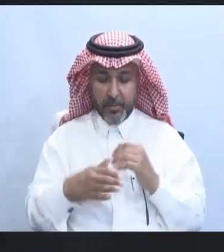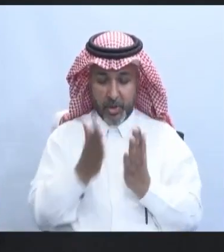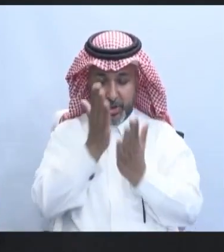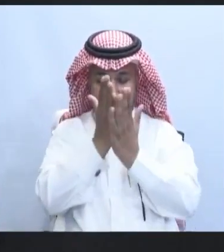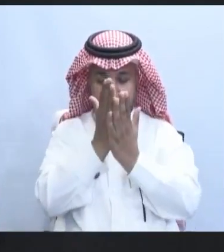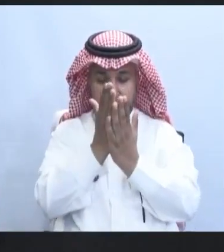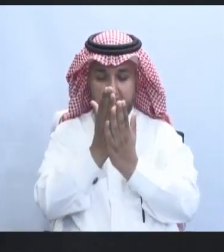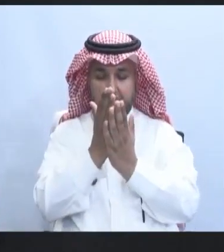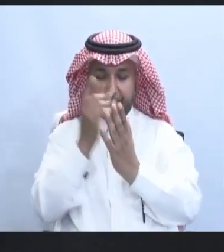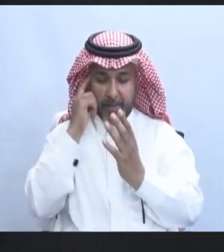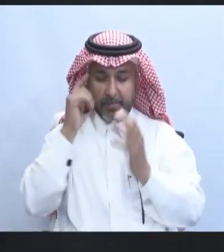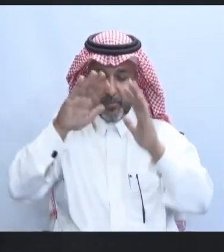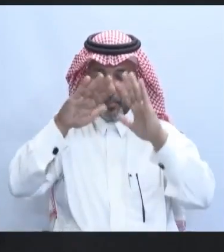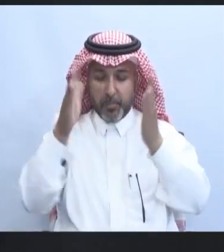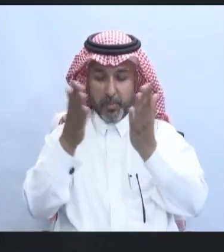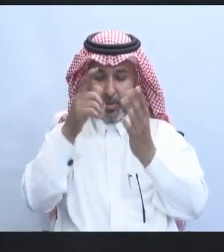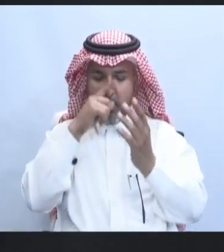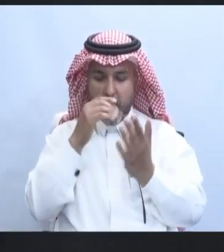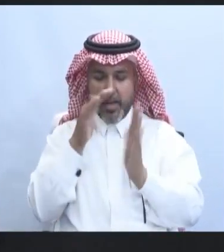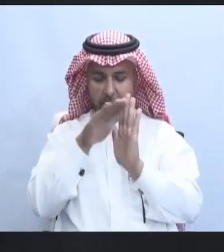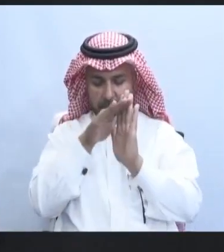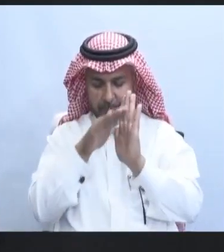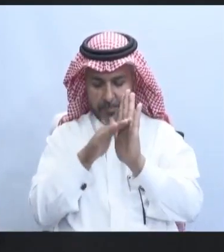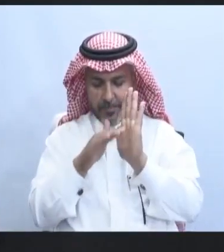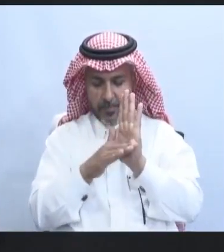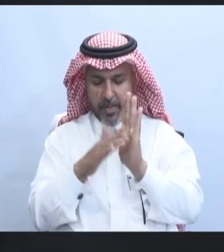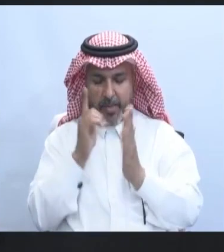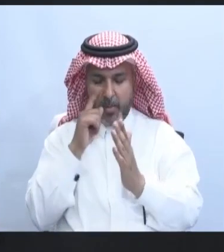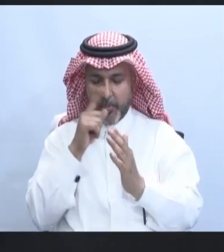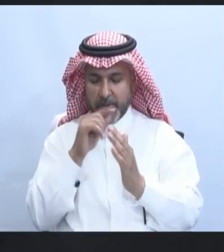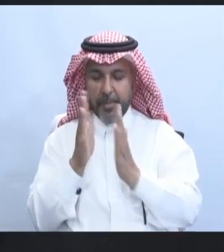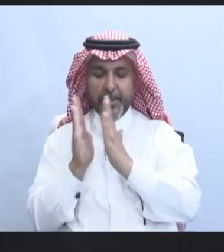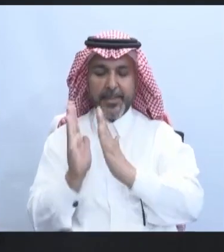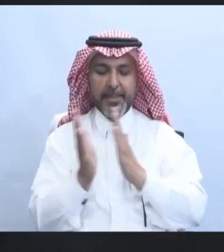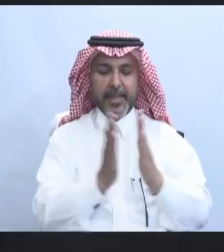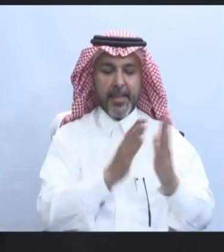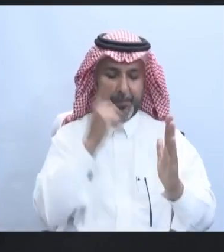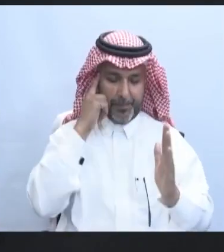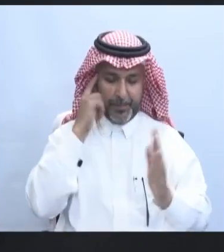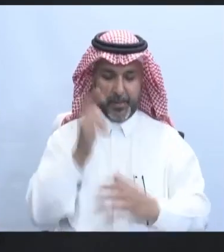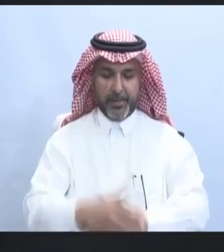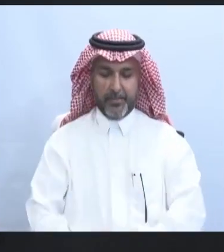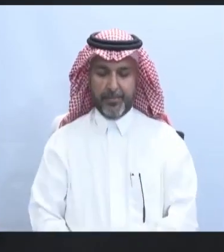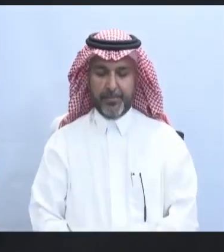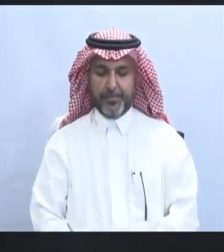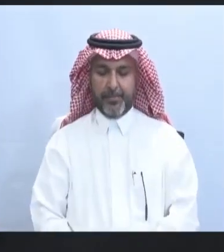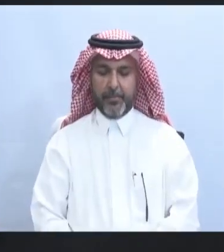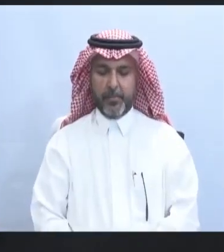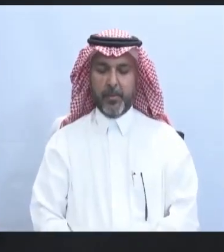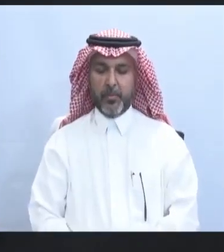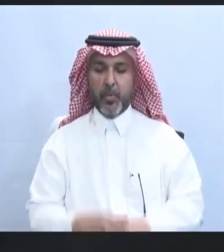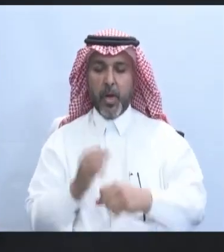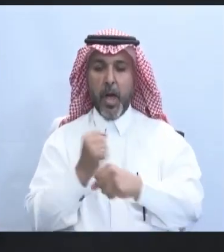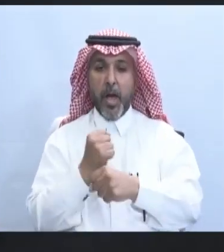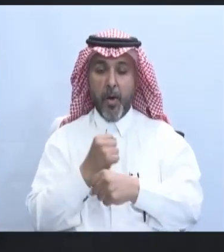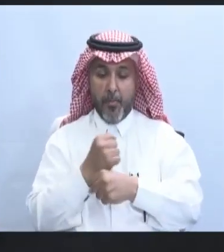كانت تتبع هذه الانظمه من اجل تنظيم امور العاملين في الدوله